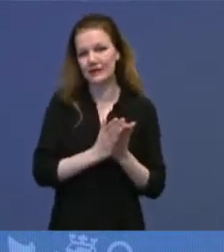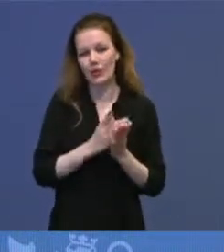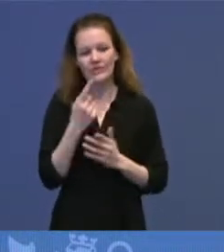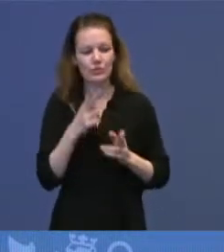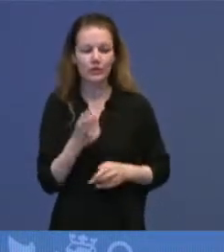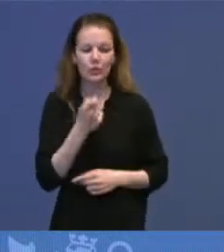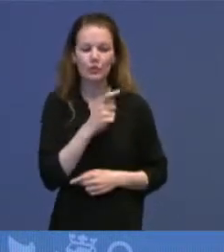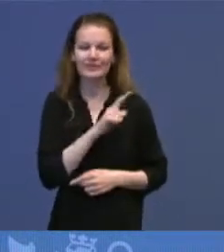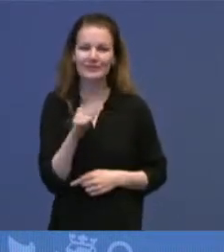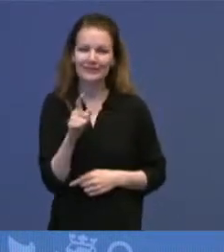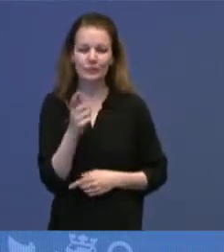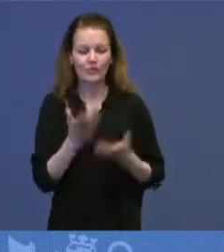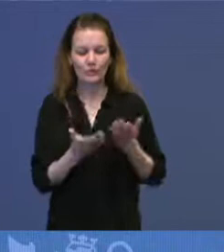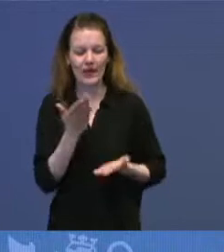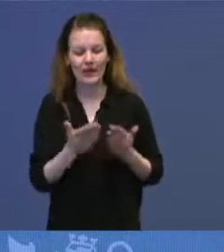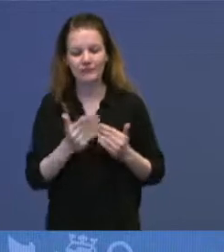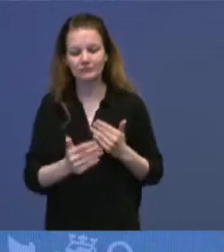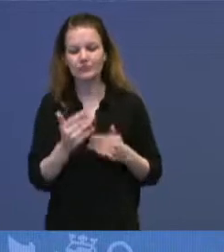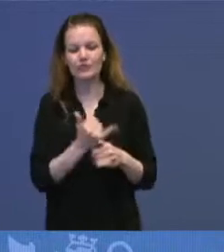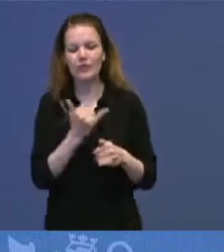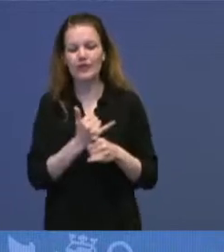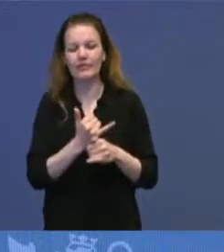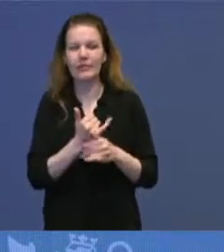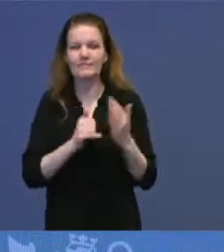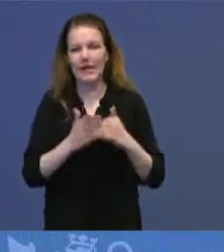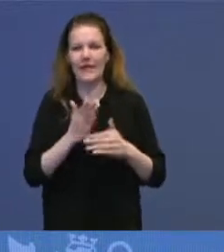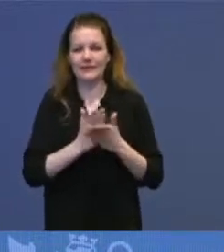noe tid på å vurdere akkurat dette.